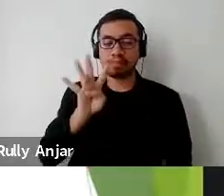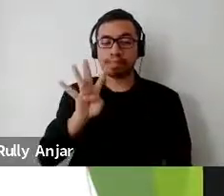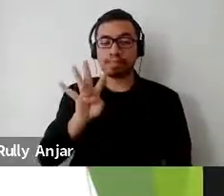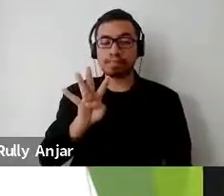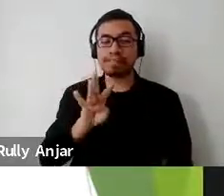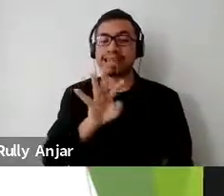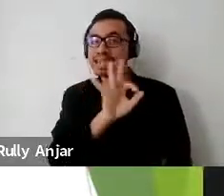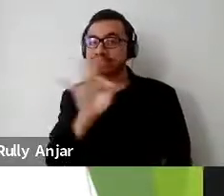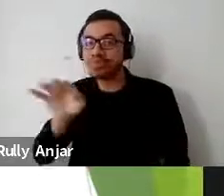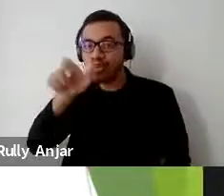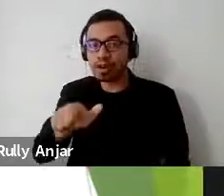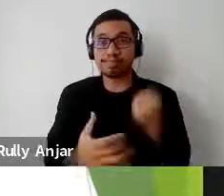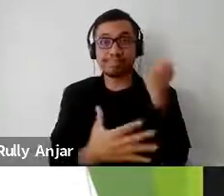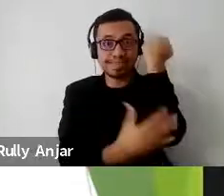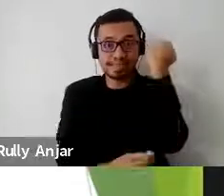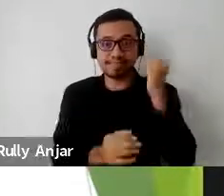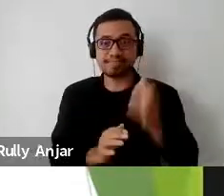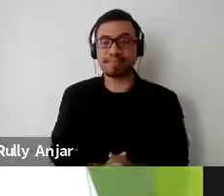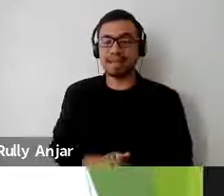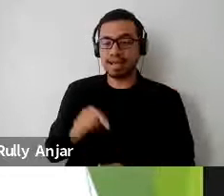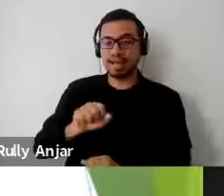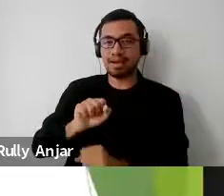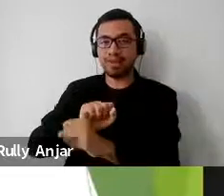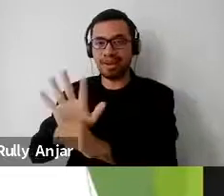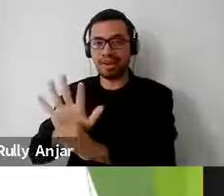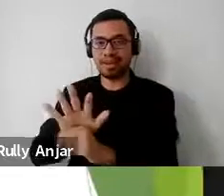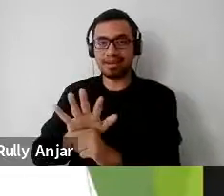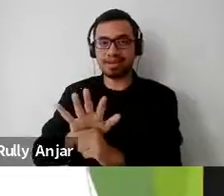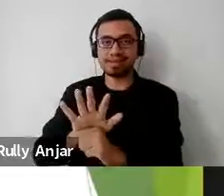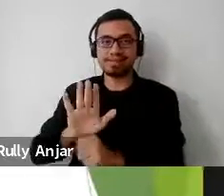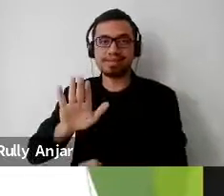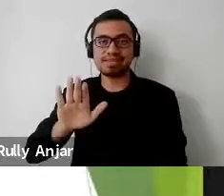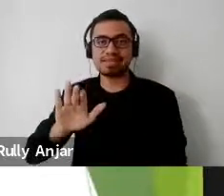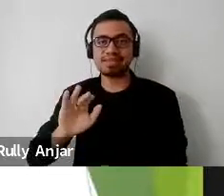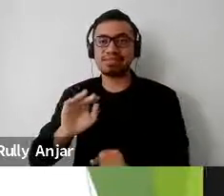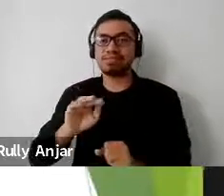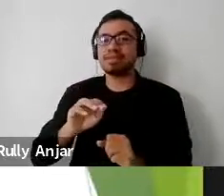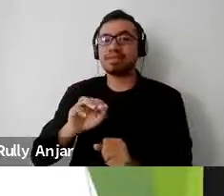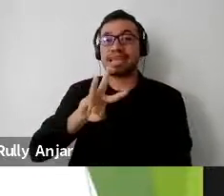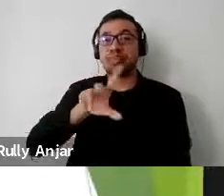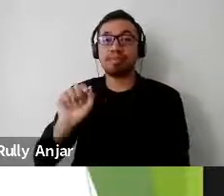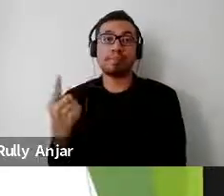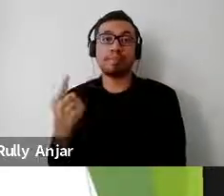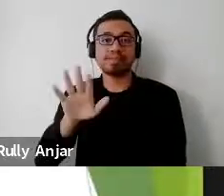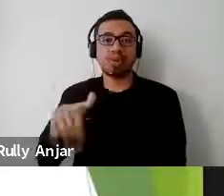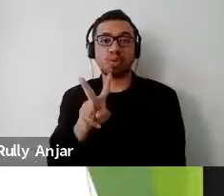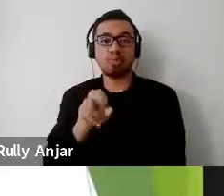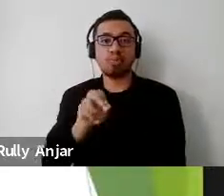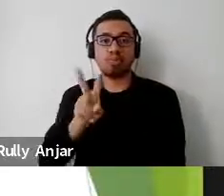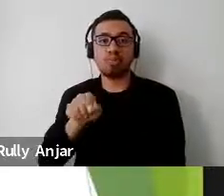440.890. Tetapi dengan COVID di triwulan 1 tahun 2020 ternyata terjadi